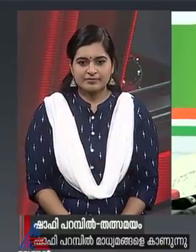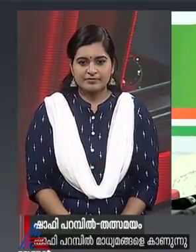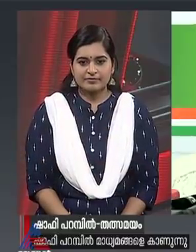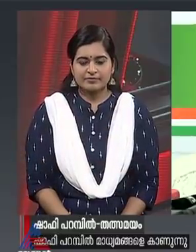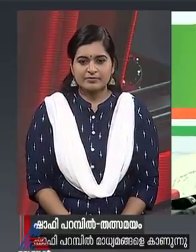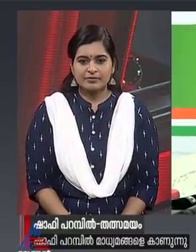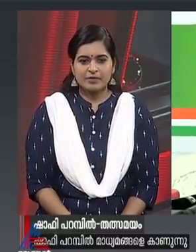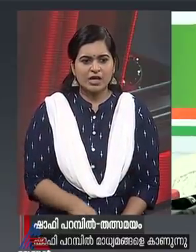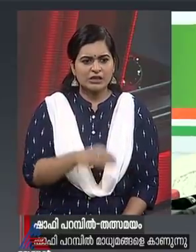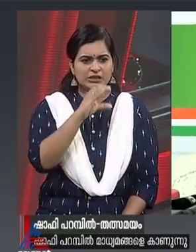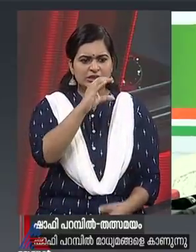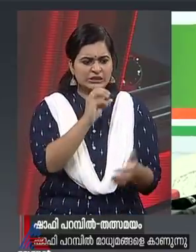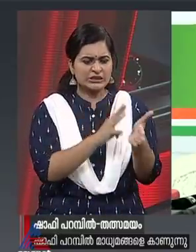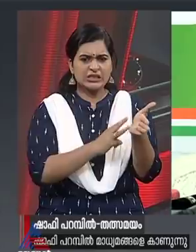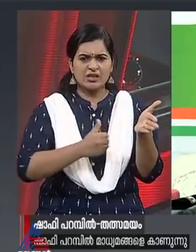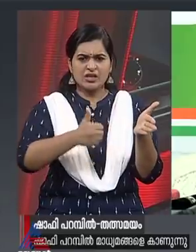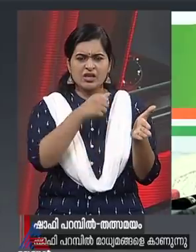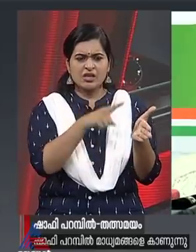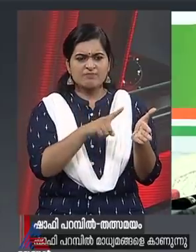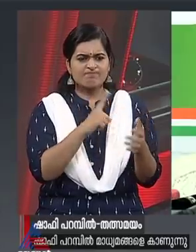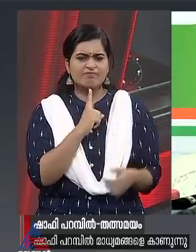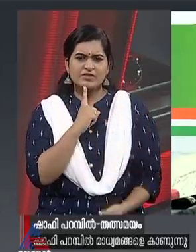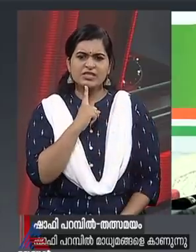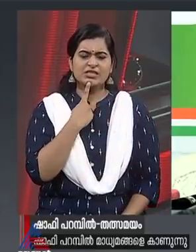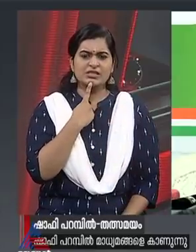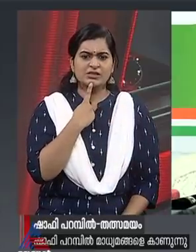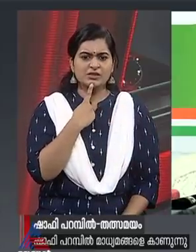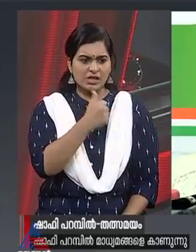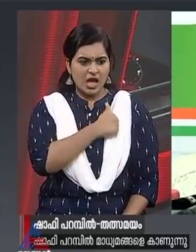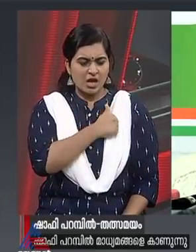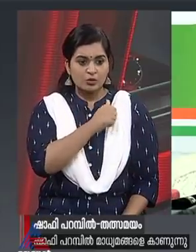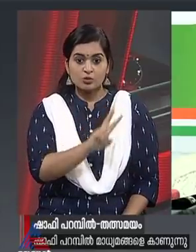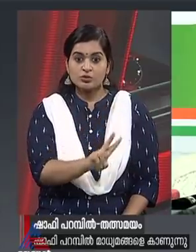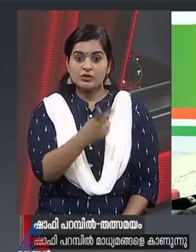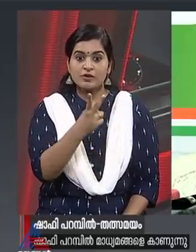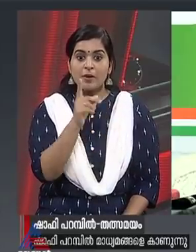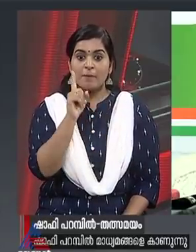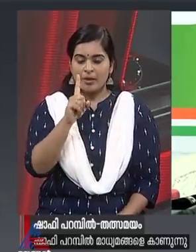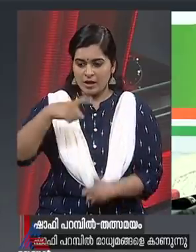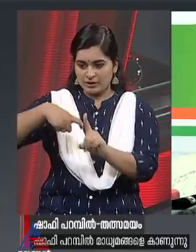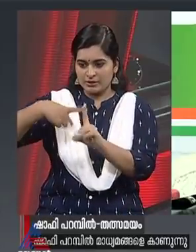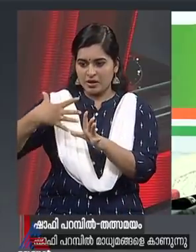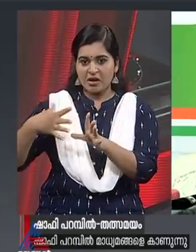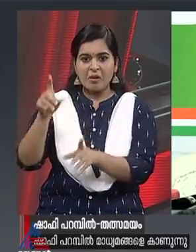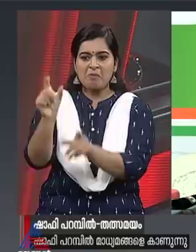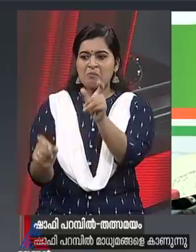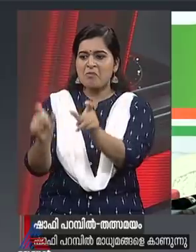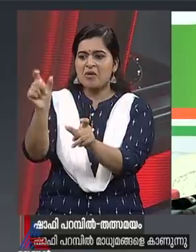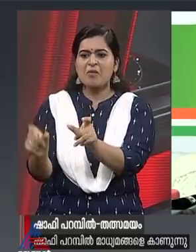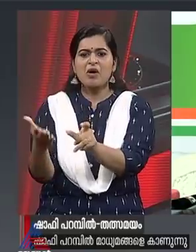മുഖ്യമന്ത്രിയുടെ പിടിവാശിയും ധിക്കാരവും ധാർഷ്ട്യവുമാണ് കേരളത്തിലെ ഉദ്യോഗാർത്ഥികളുടെ ഭാവിക്ക് ഇത്രയും